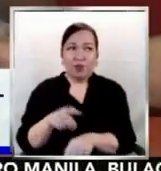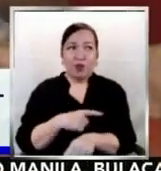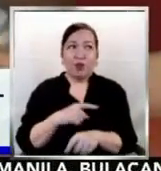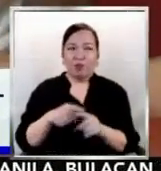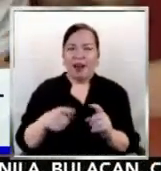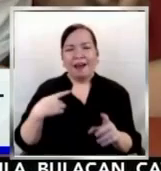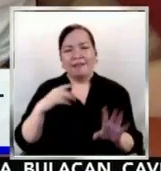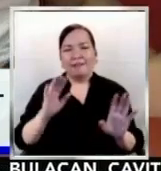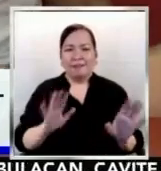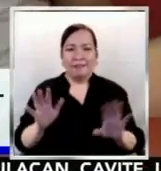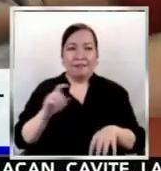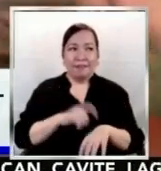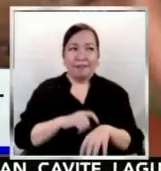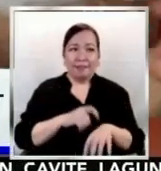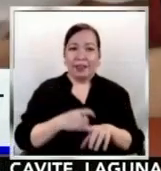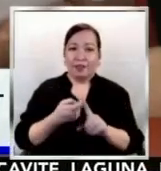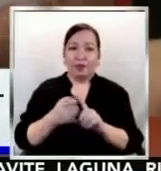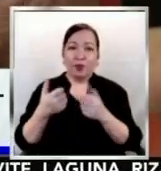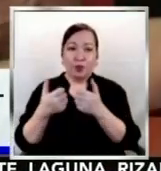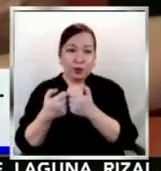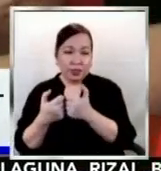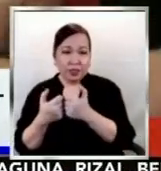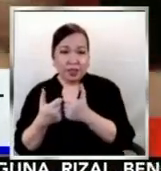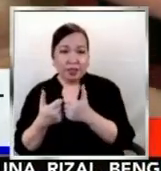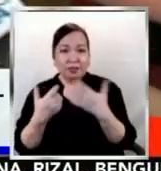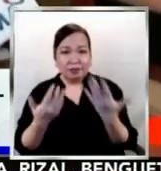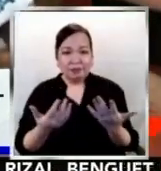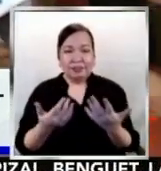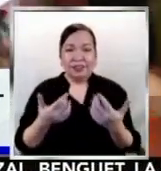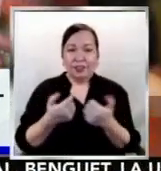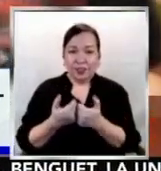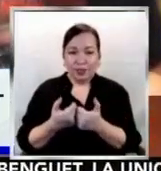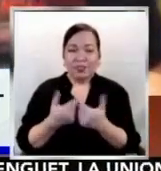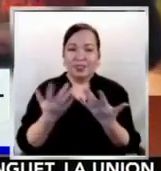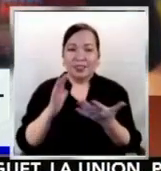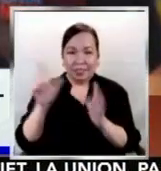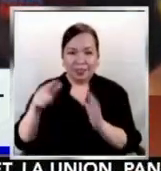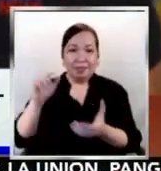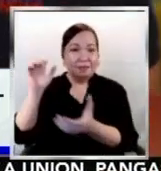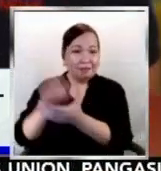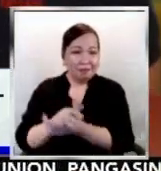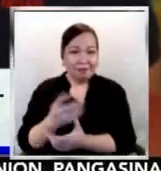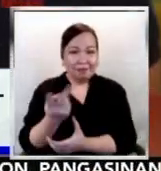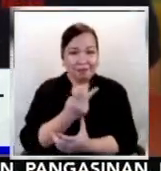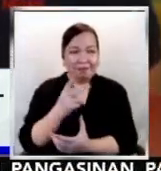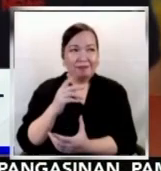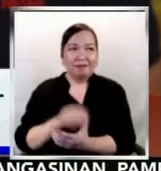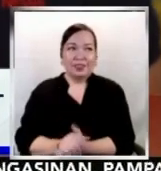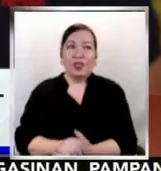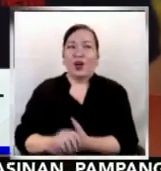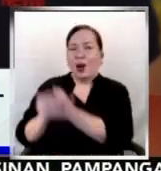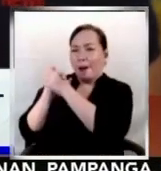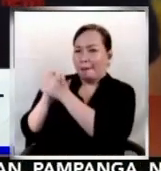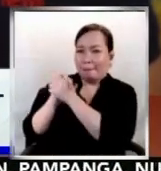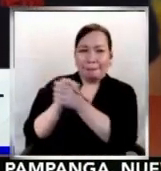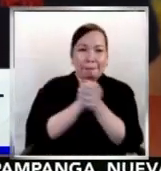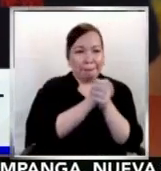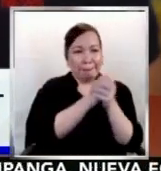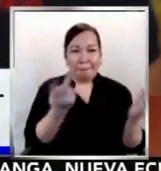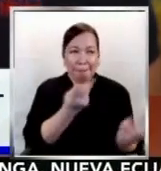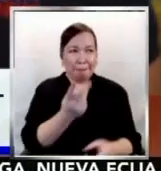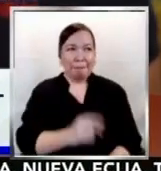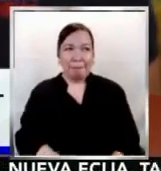from BFGF to husband and wife na ang Jen din. Congratulations sa inyong dalawa. Pero teka